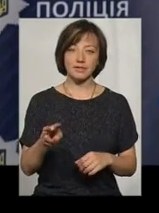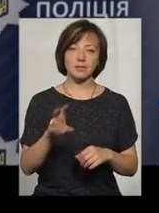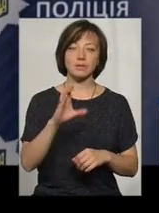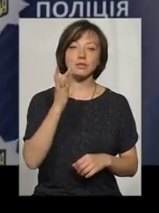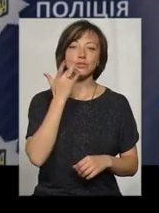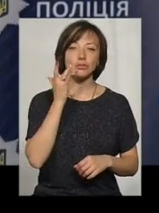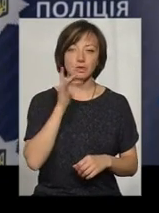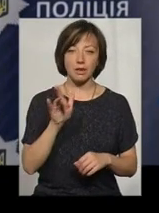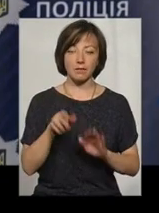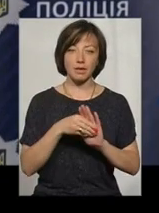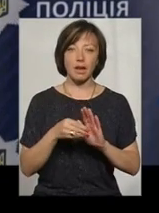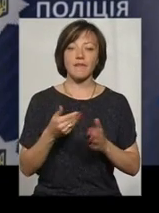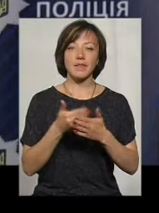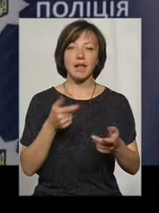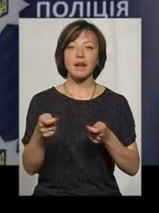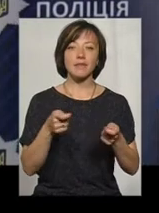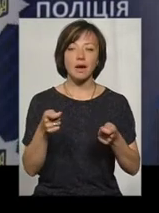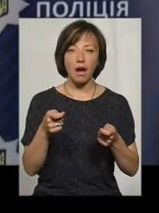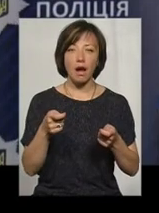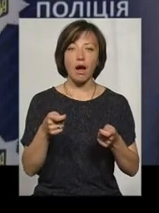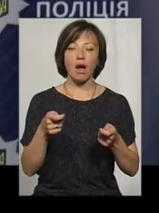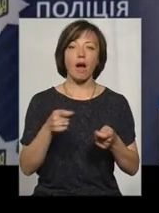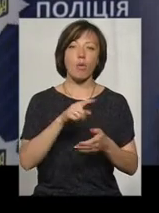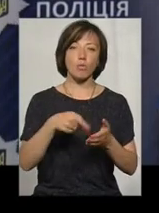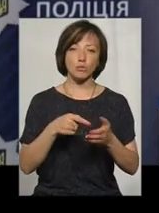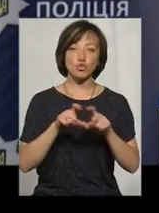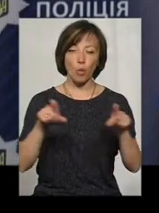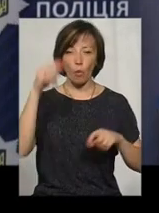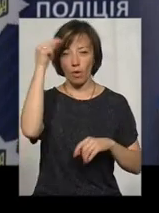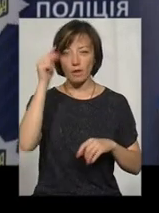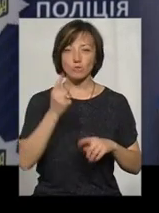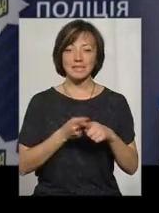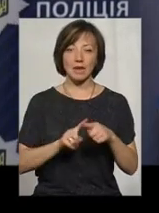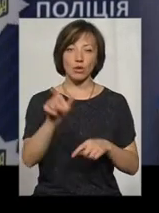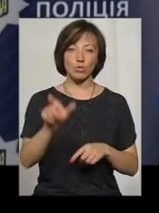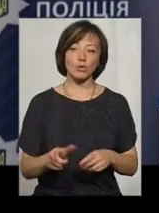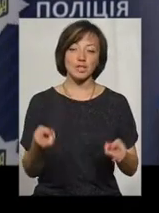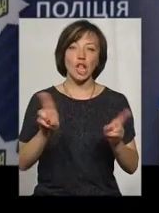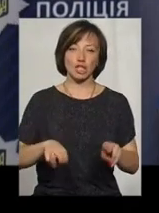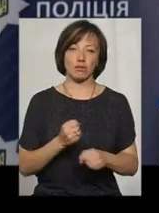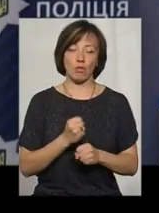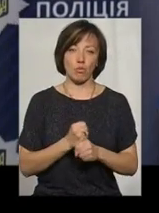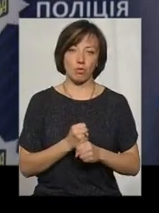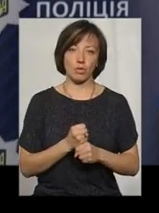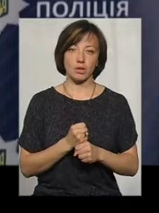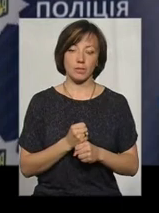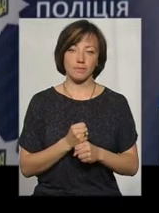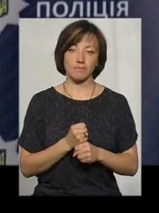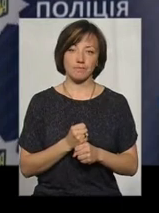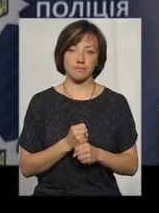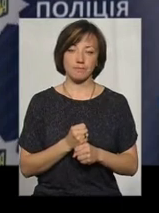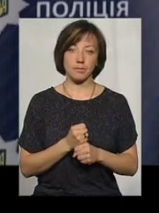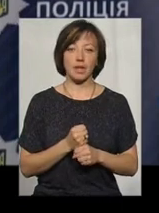комунальної установи за те, щоб дана особа залишилась на своїй посаді, з